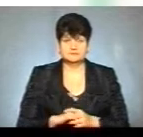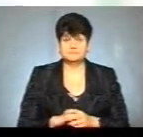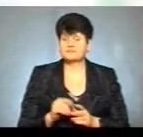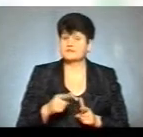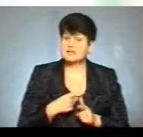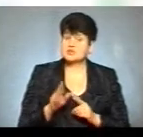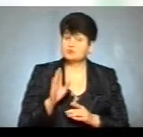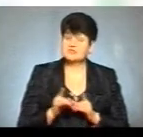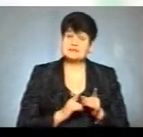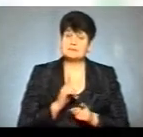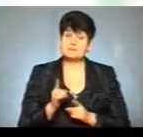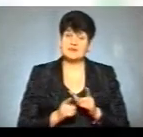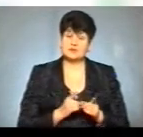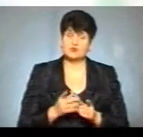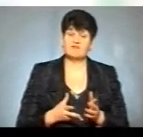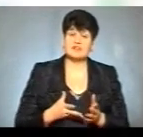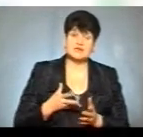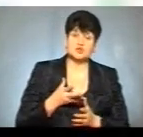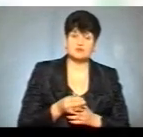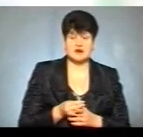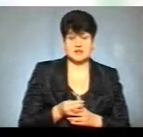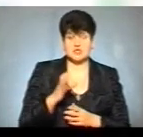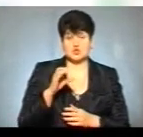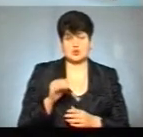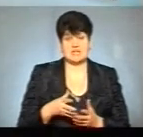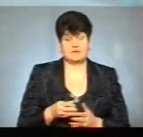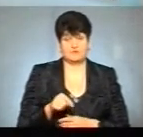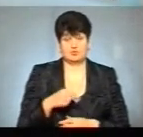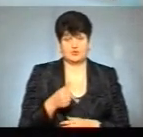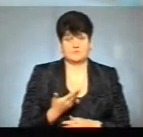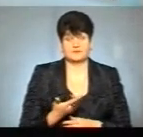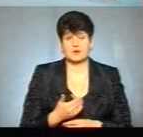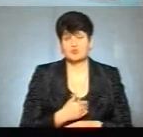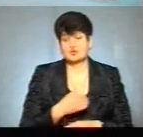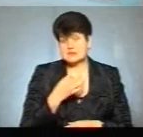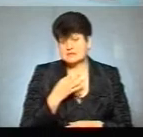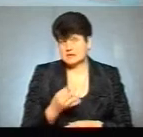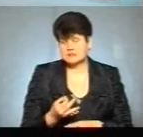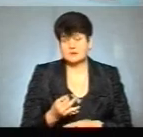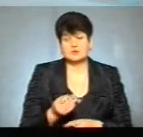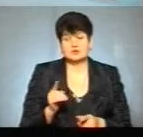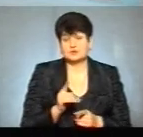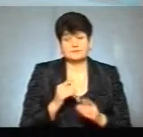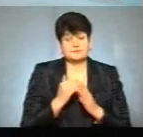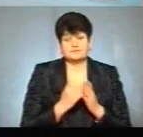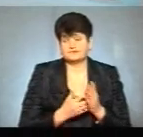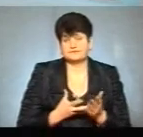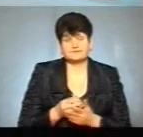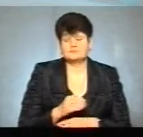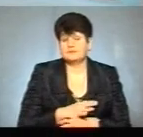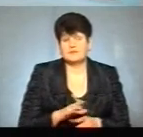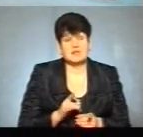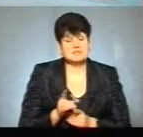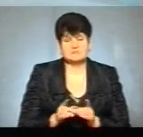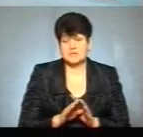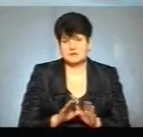буде змінено механізм фінансування соціальних виплат у цьому році? Я хочу сказати, що механізм фінансування не змінився, просто